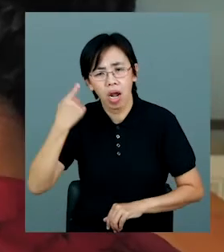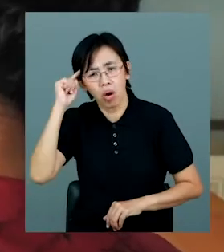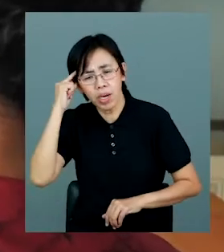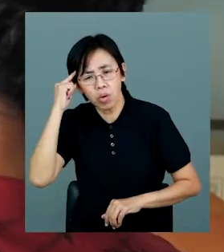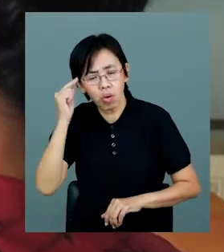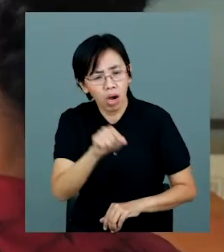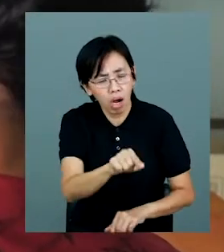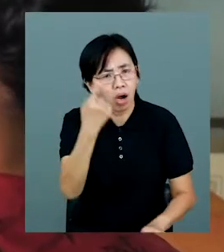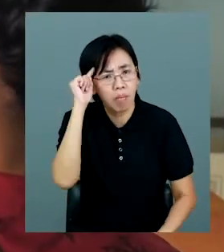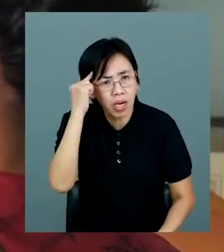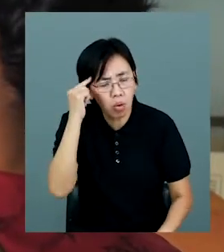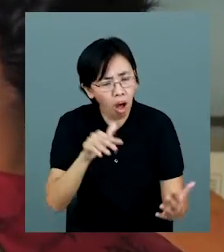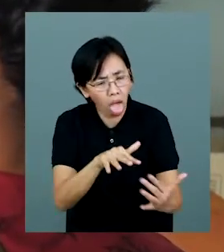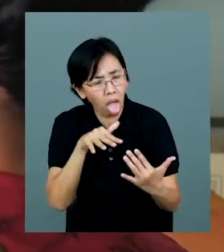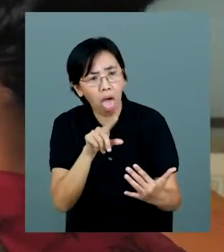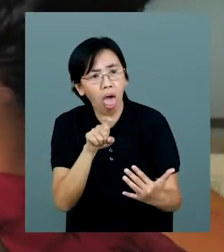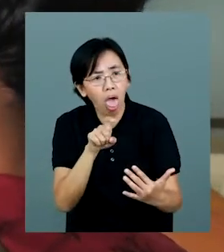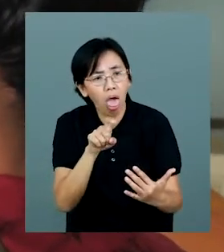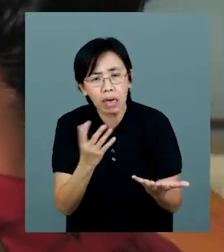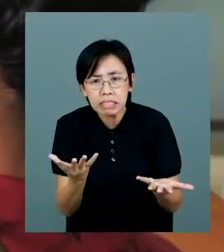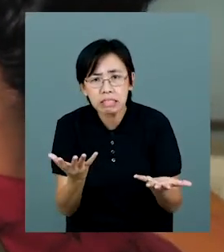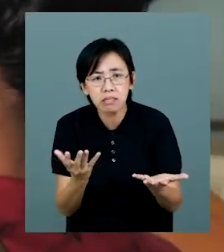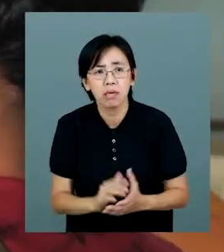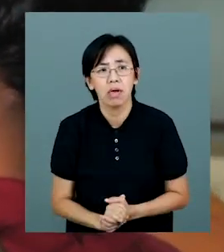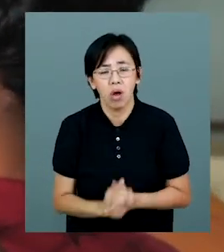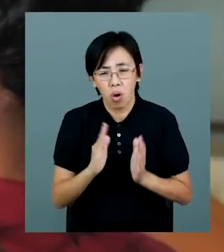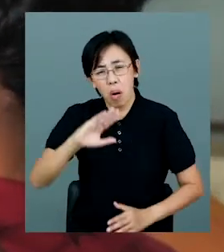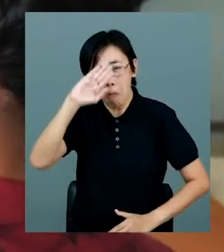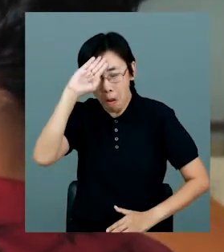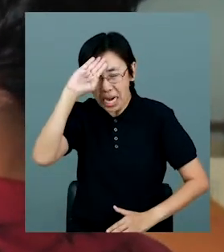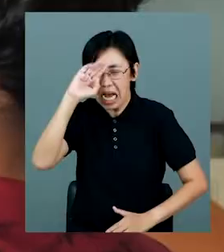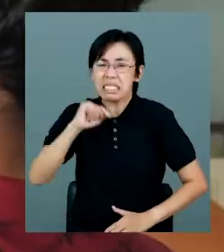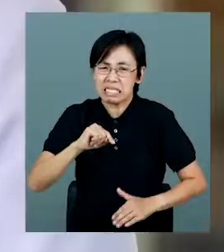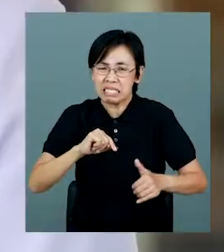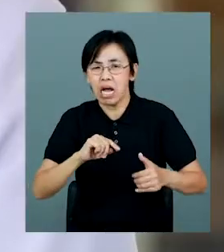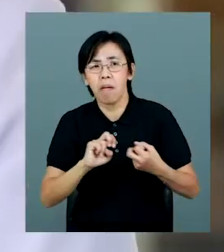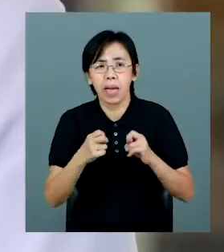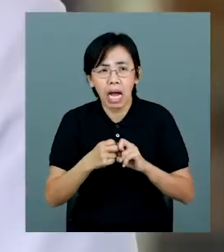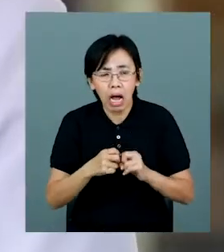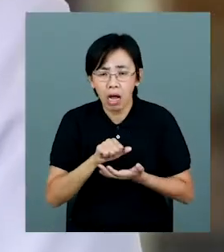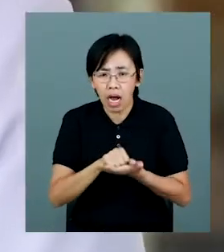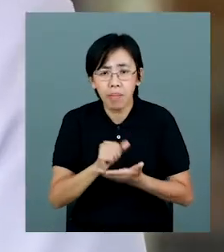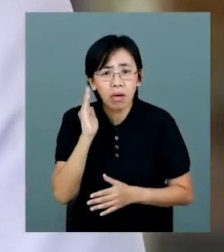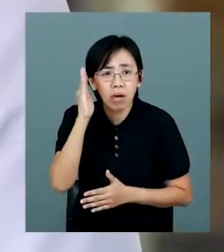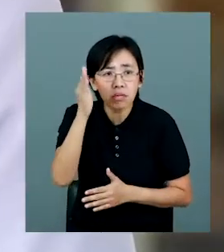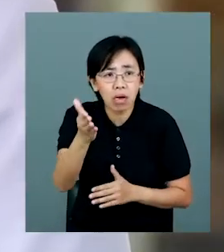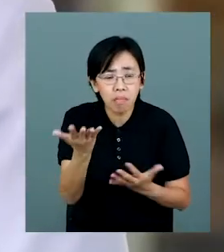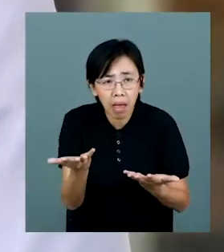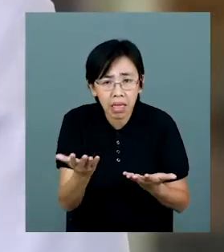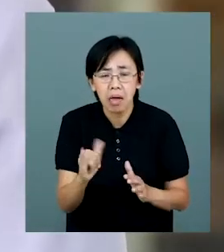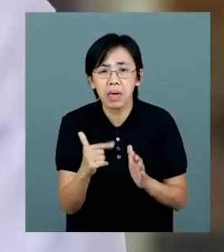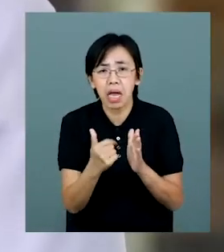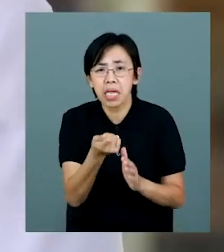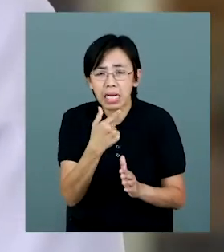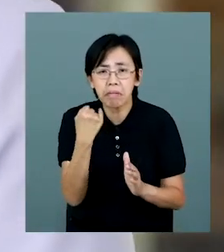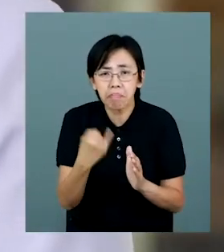เราก็ไม่รู้เขาก็ไม่รู้ซึ่งถามว่าโอกาสผลเสียตกอยู่ที่คนไข้ที่จะได้มารับการบริการครั้งต่อไป